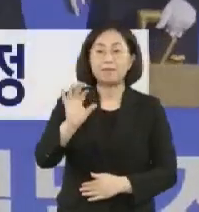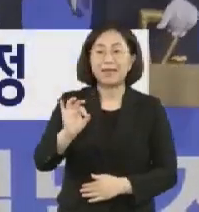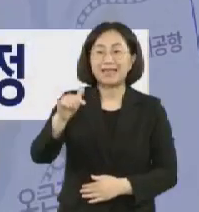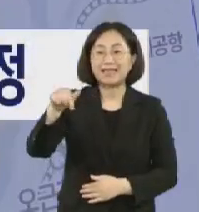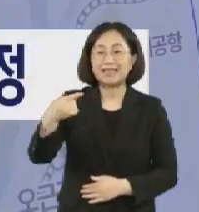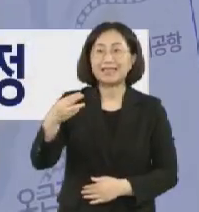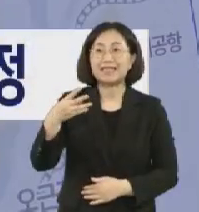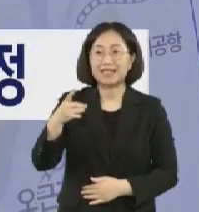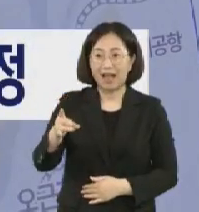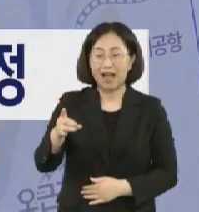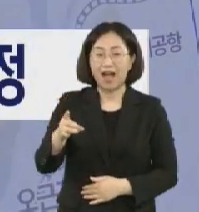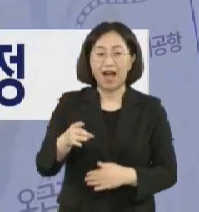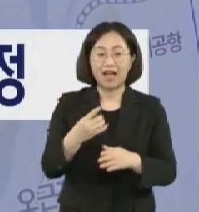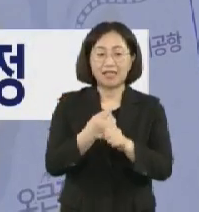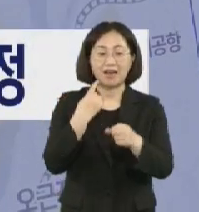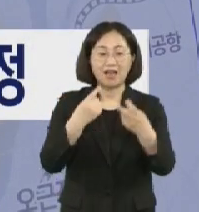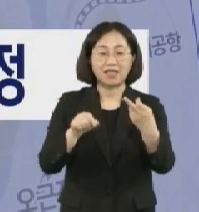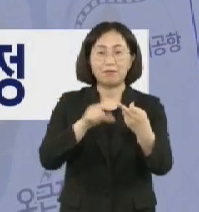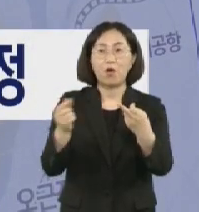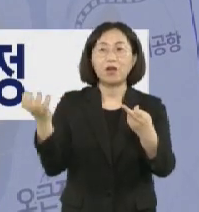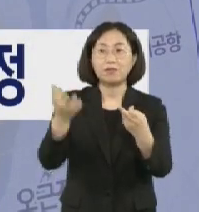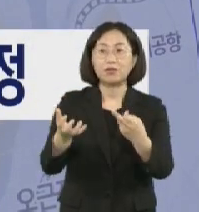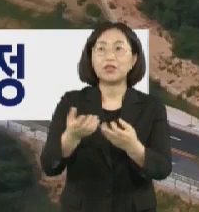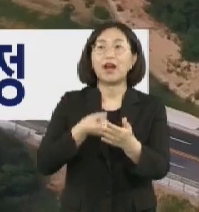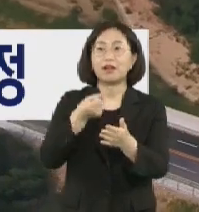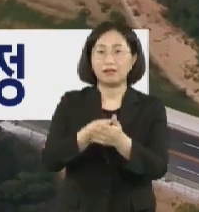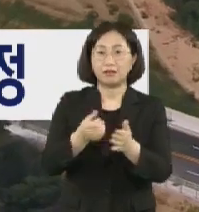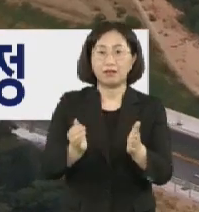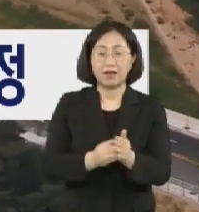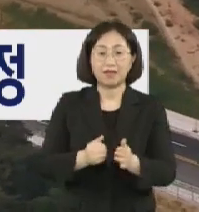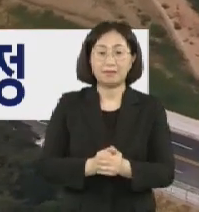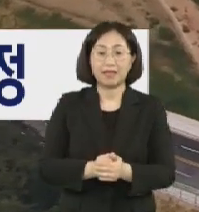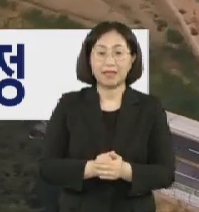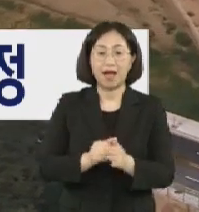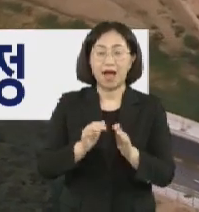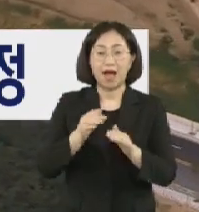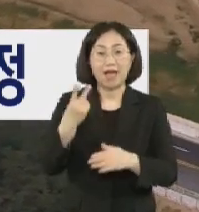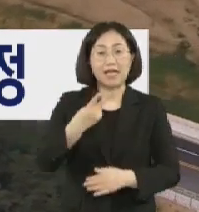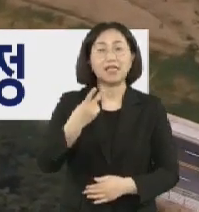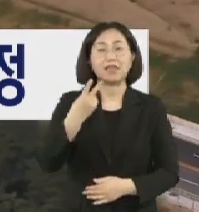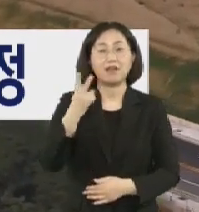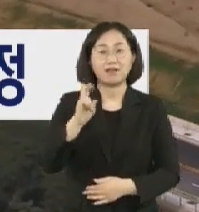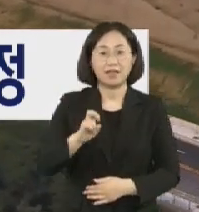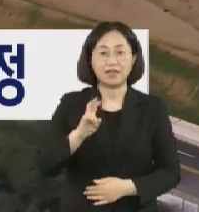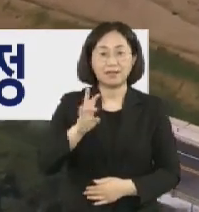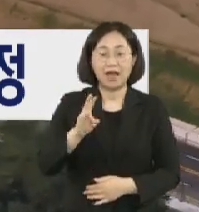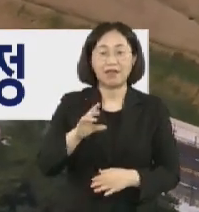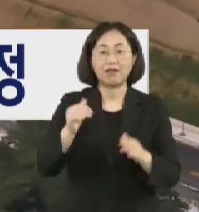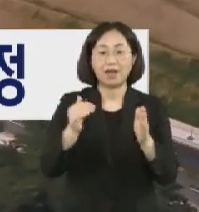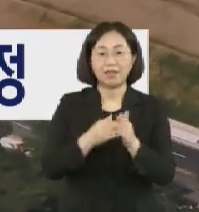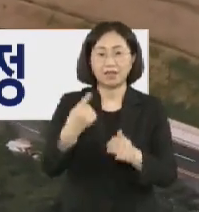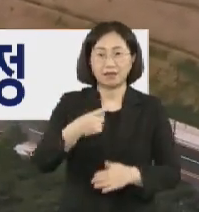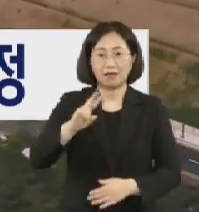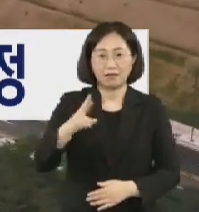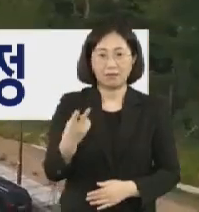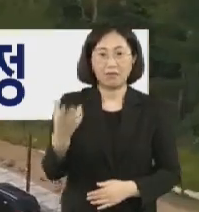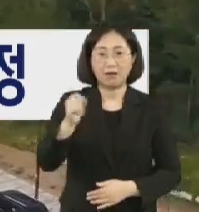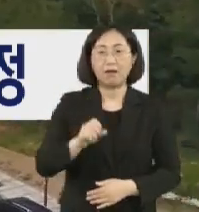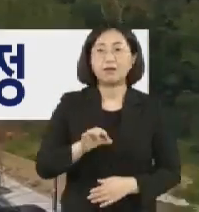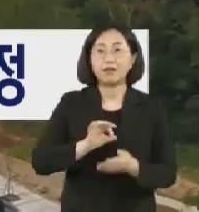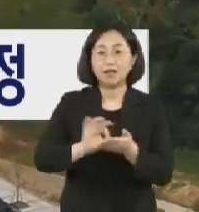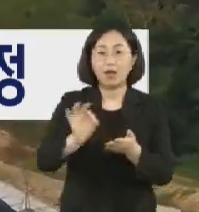입주가 지난해 12월 확정됐습니다 빙그레는 오는 2024년까지 1200억 원을 투입해